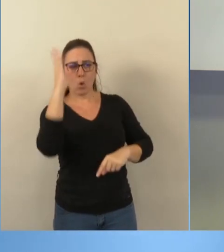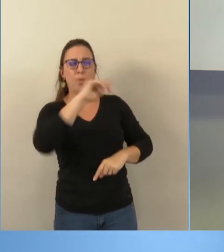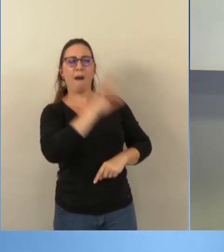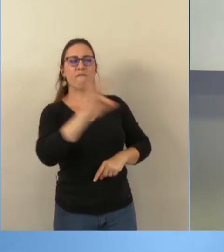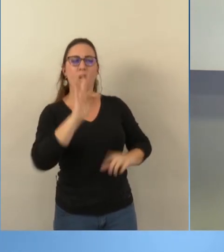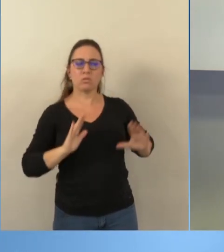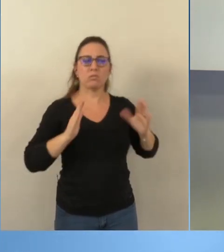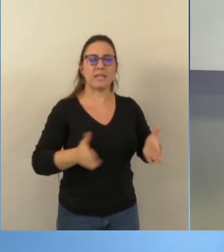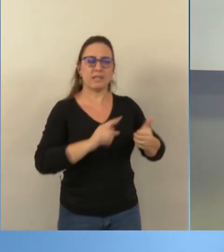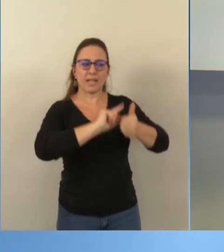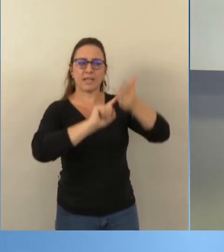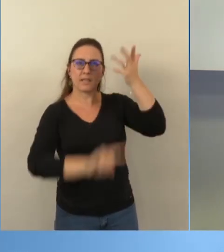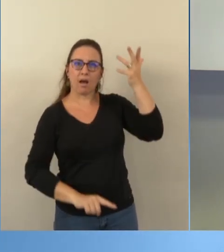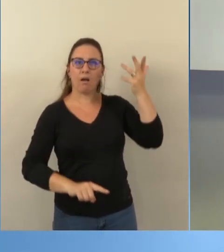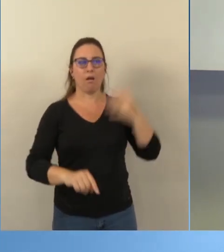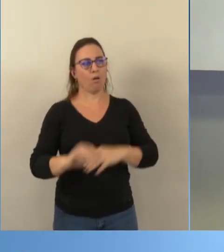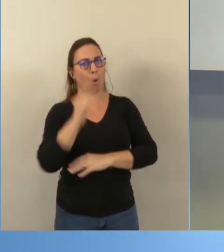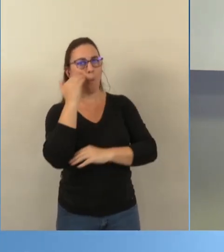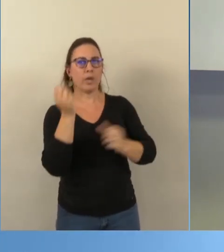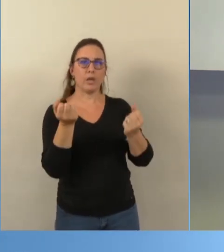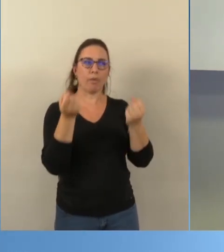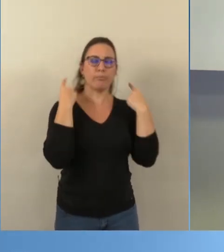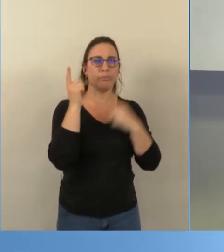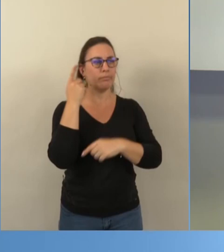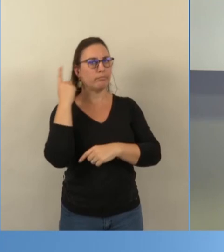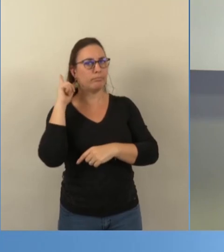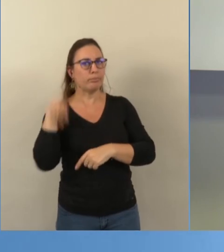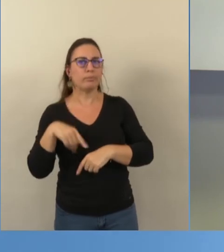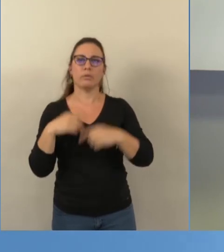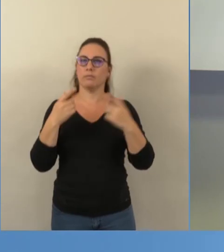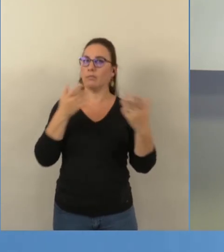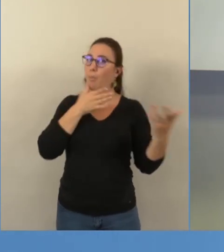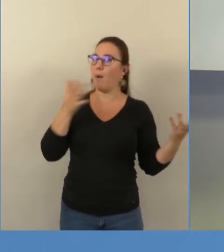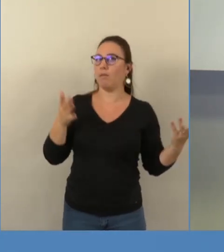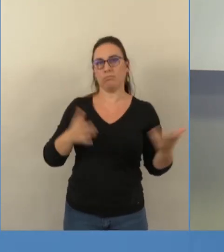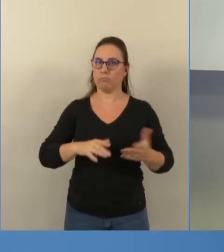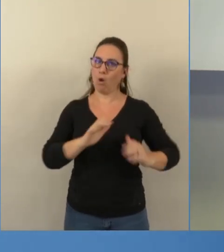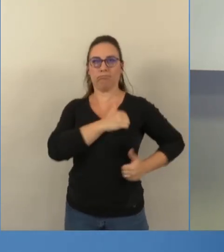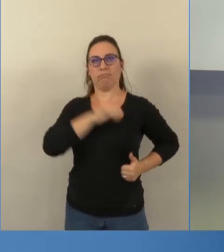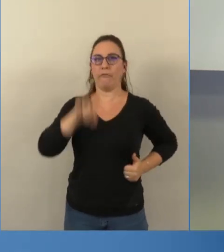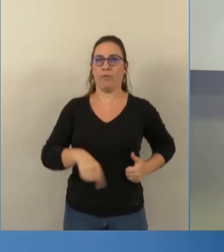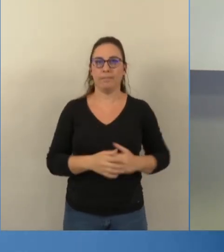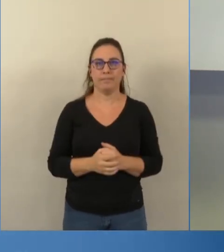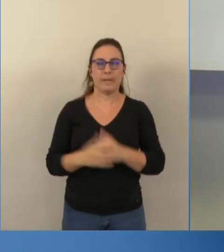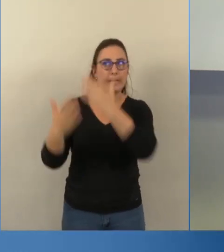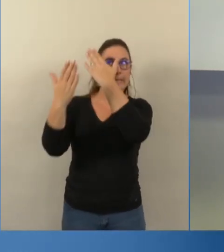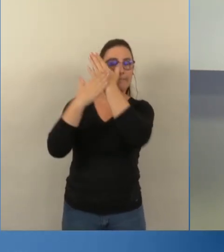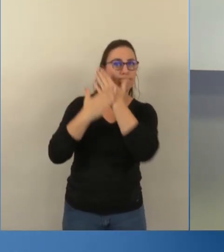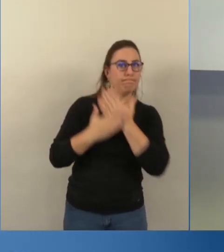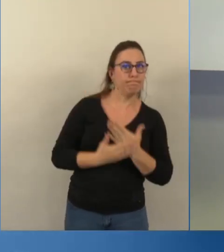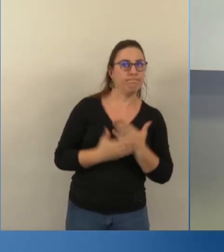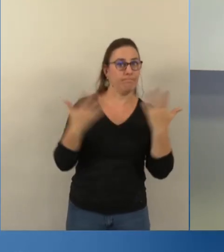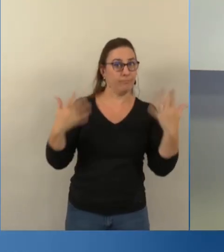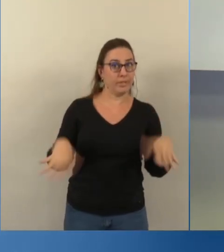rappelait qu'on ne peut pas désobéir ni négocier avec ses engagements compte tenu de ces alertes reçues